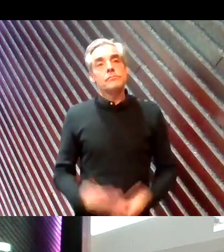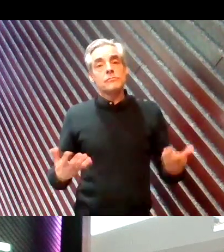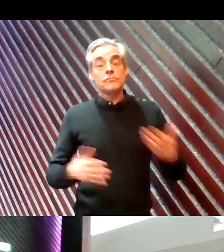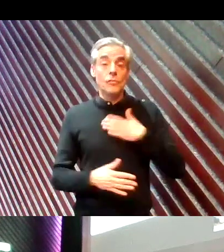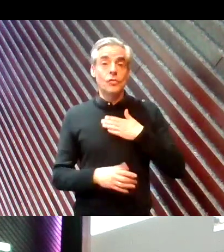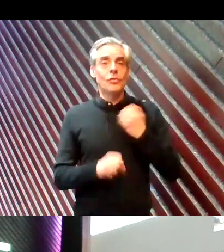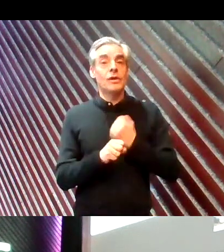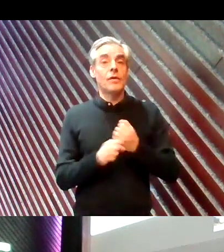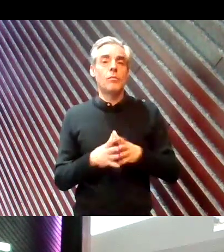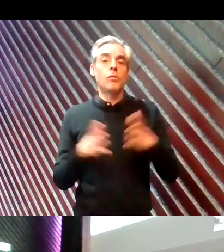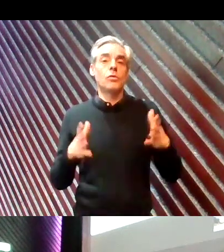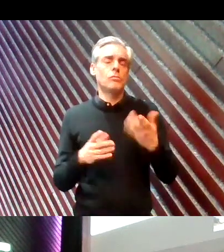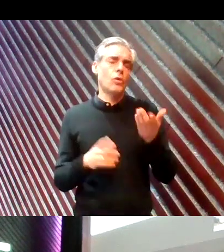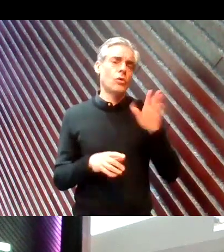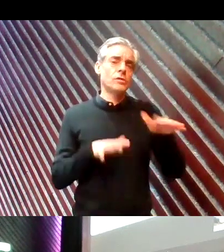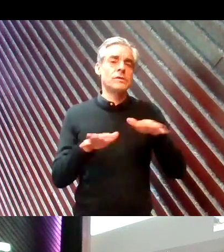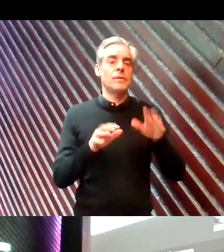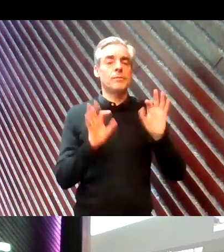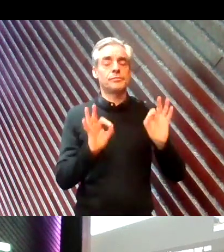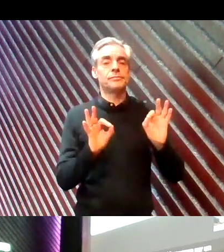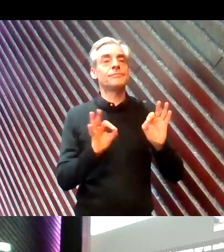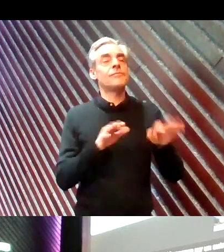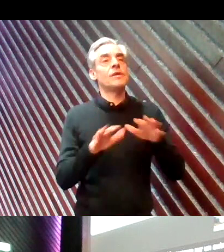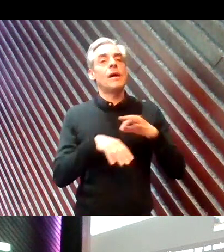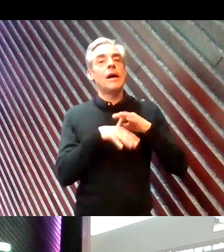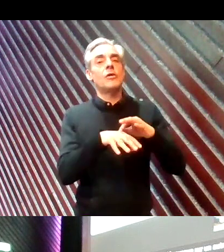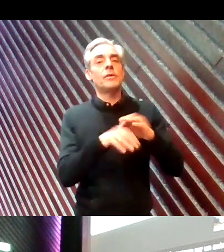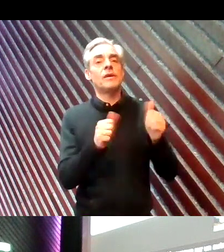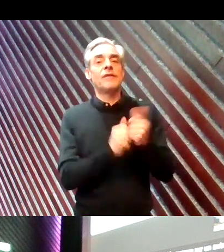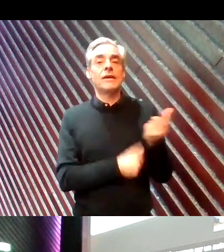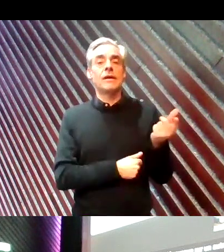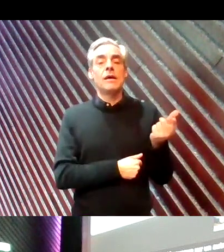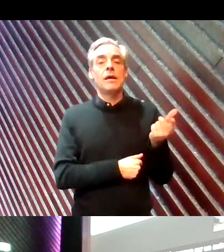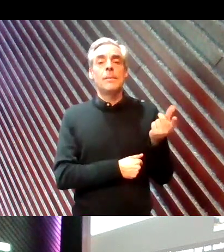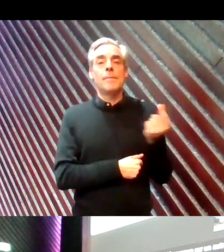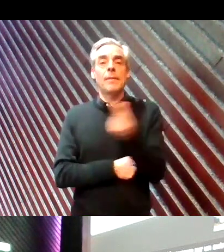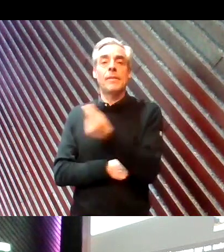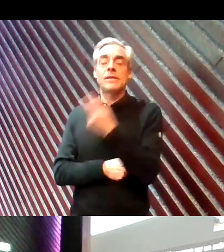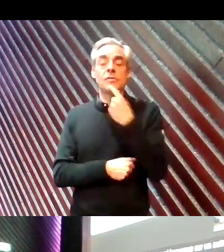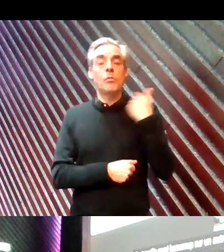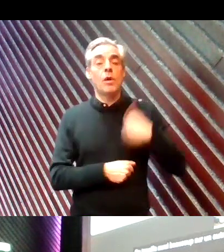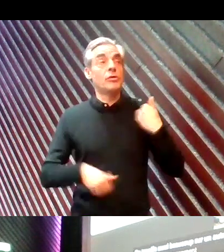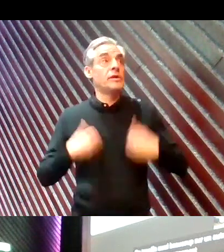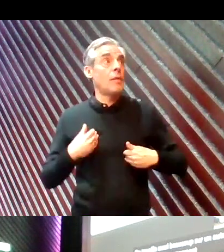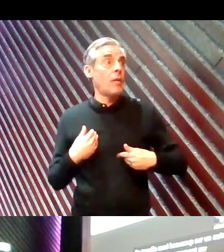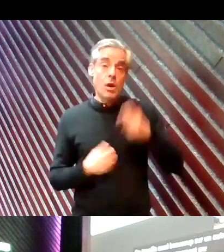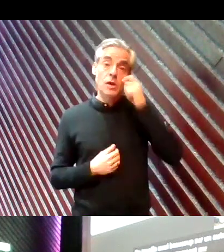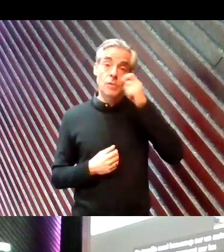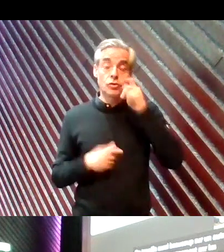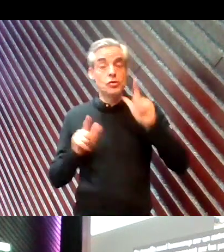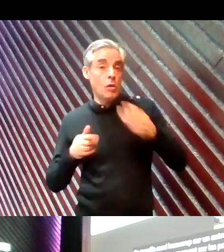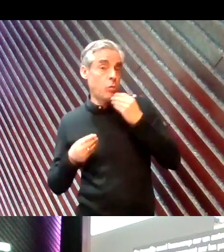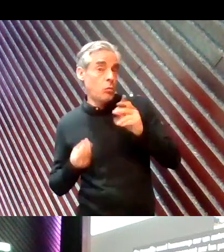travaille aussi beaucoup sur un autre dispositif qui est le dispositif d'accompagnement par les pères. C'est-à-dire, je suis en situation d'handicap, j'ai une expertise d